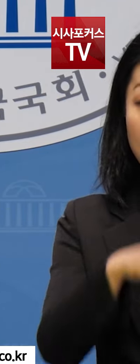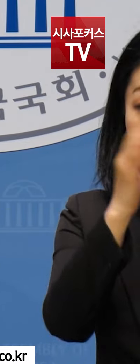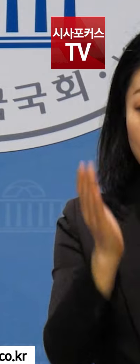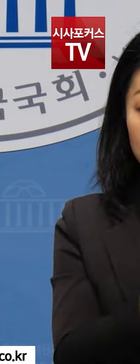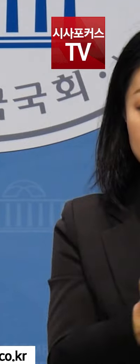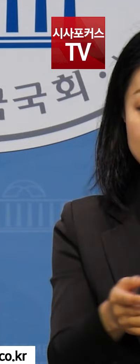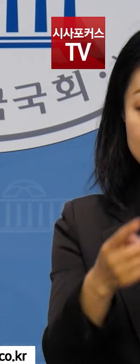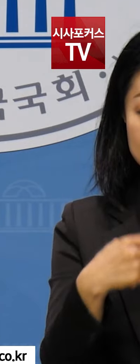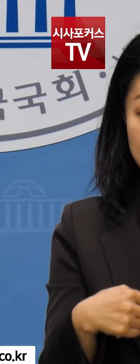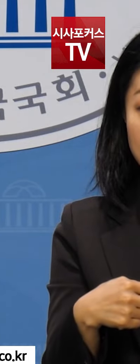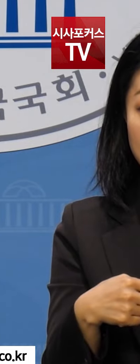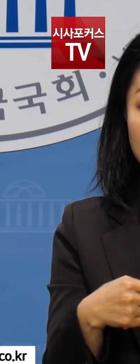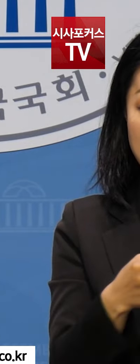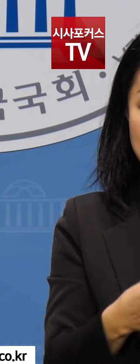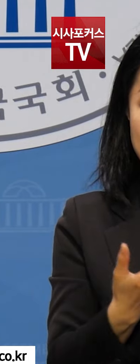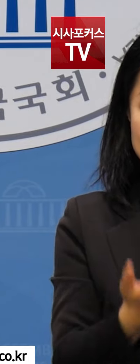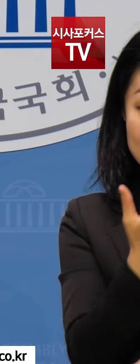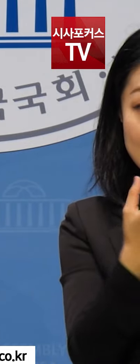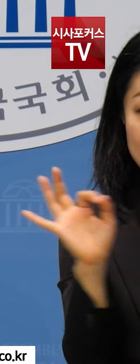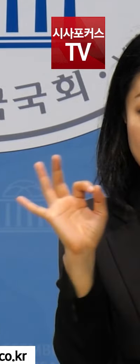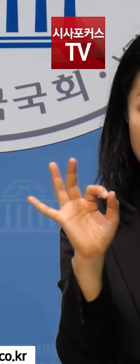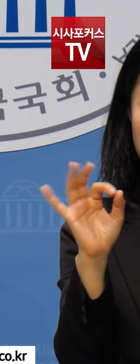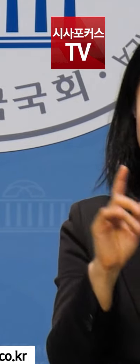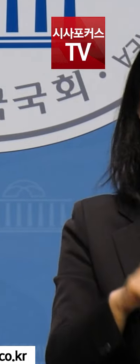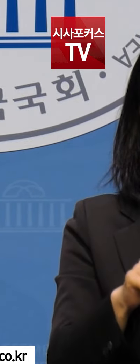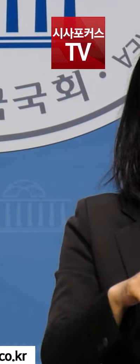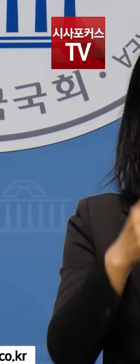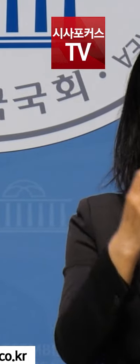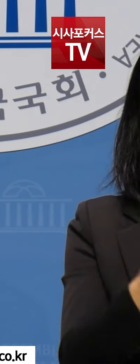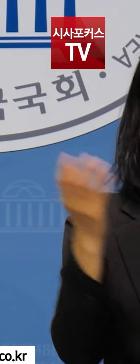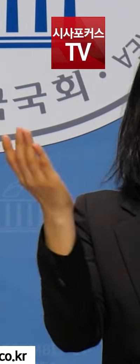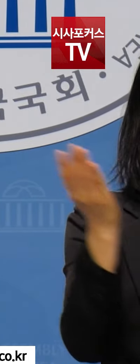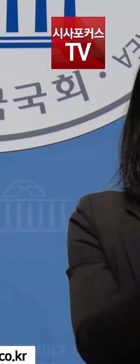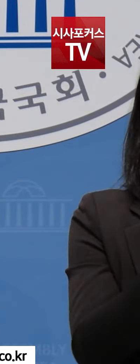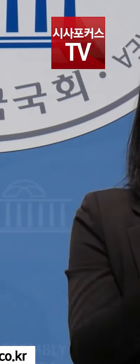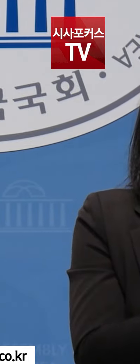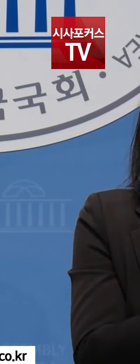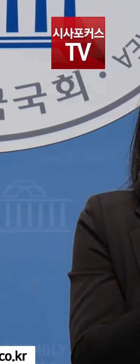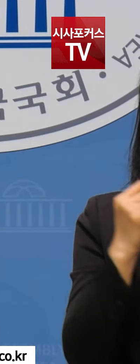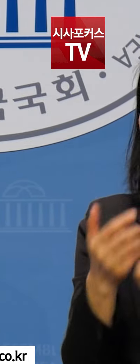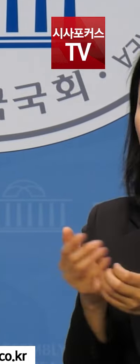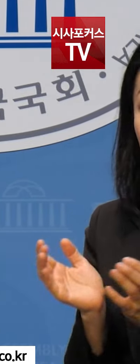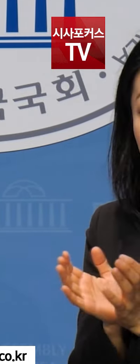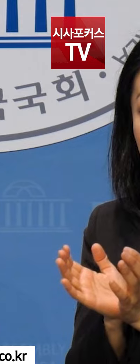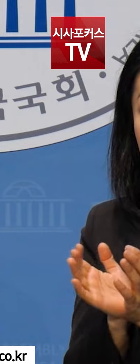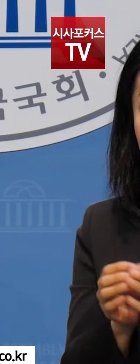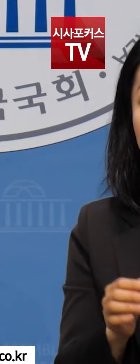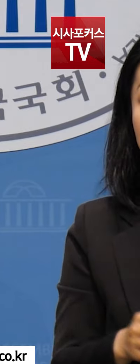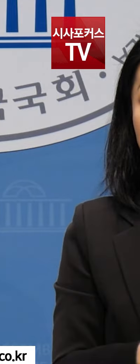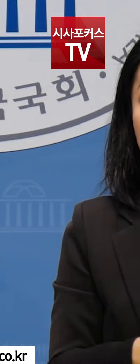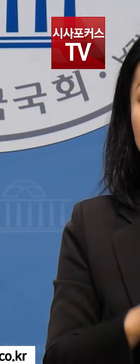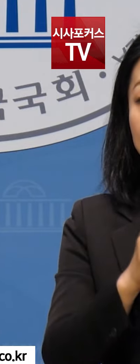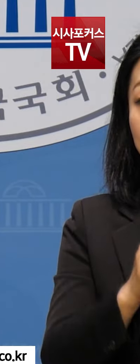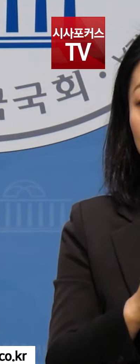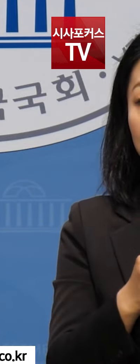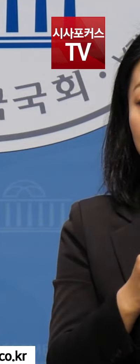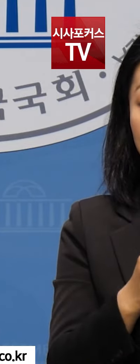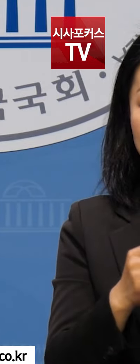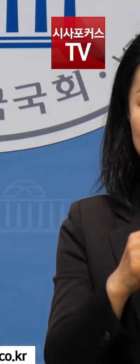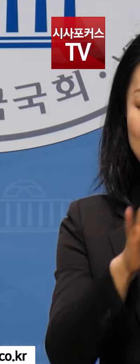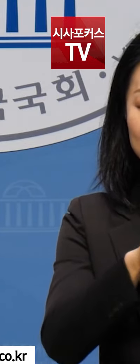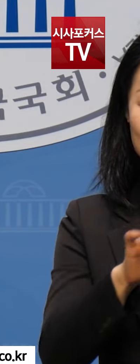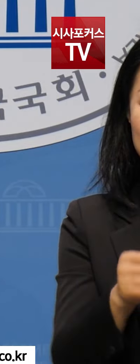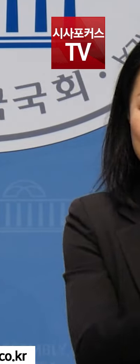의결은 적법하다는 판결을 내린 것은 민주당의 탄핵 소추가 얼마나 허무